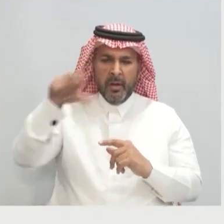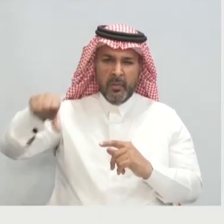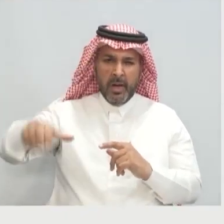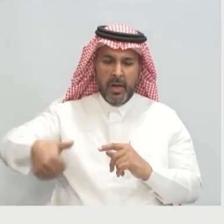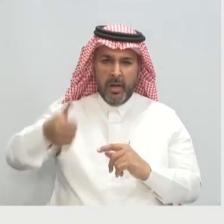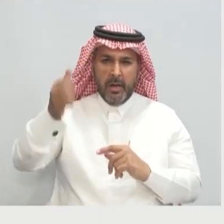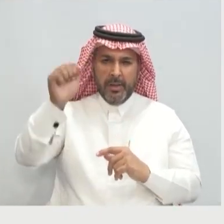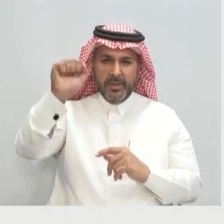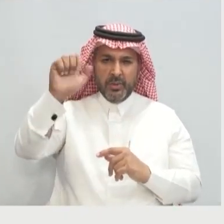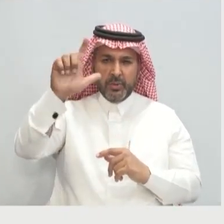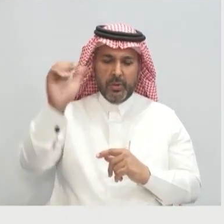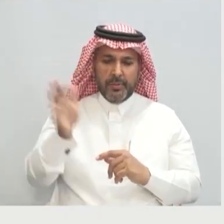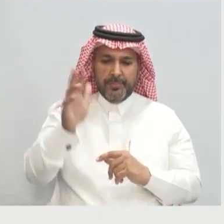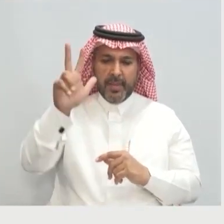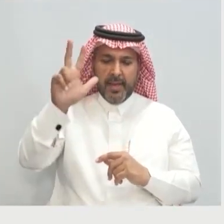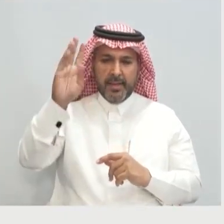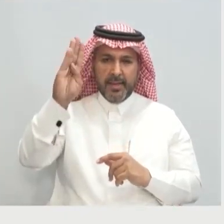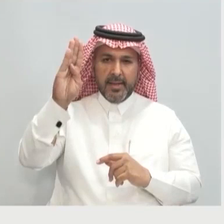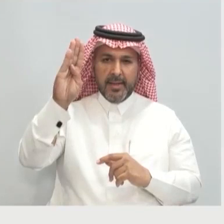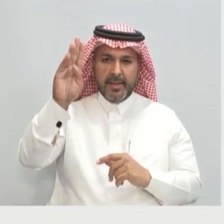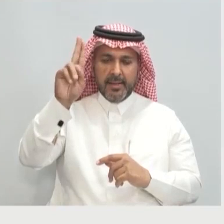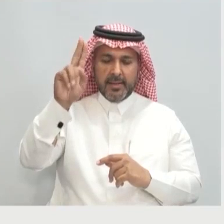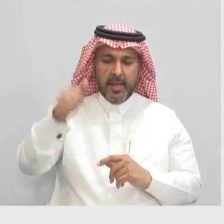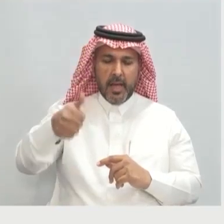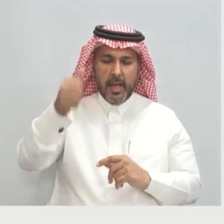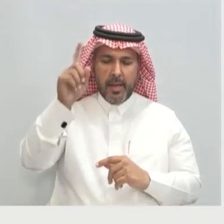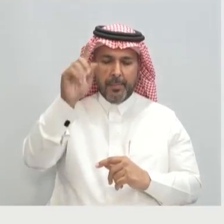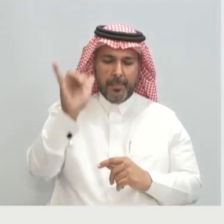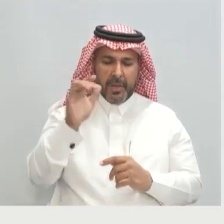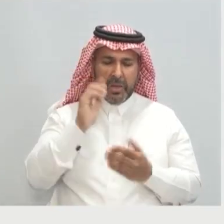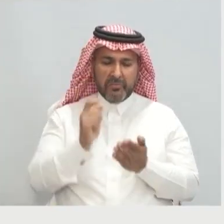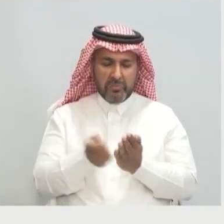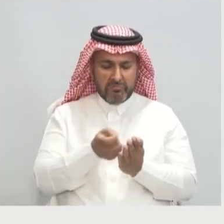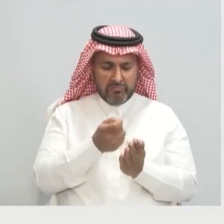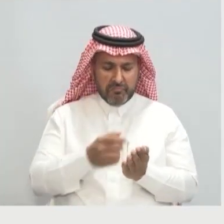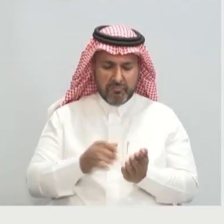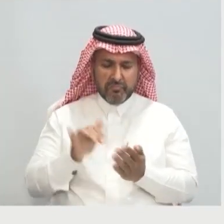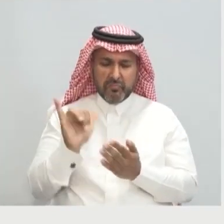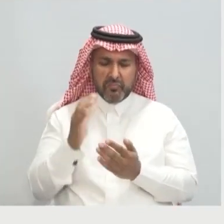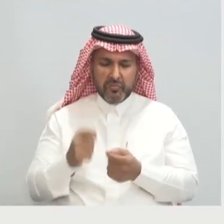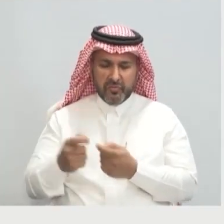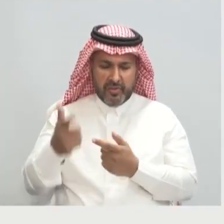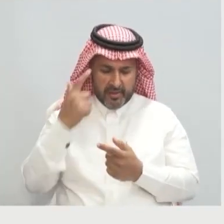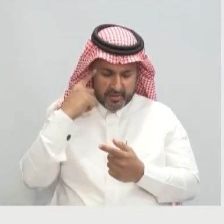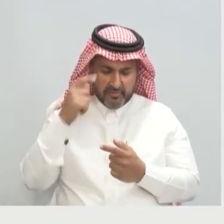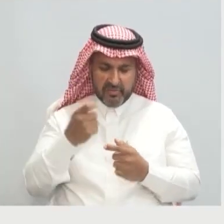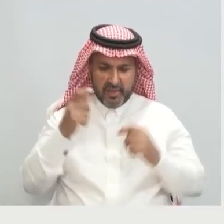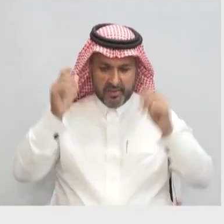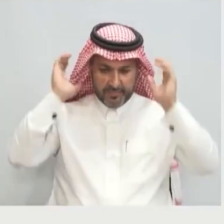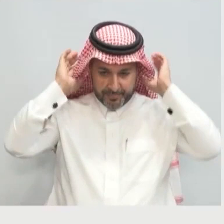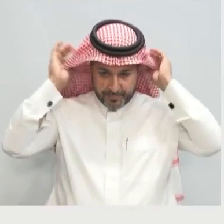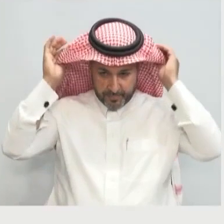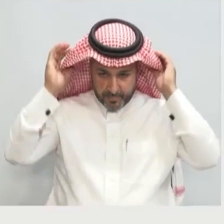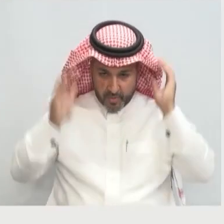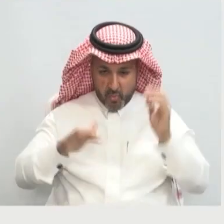عده ينصح خبراء بناء الشبكات باتباع النصائح التاليه عندما ننشئ شبكه ما اذا اردنا ان ننشئ شبكه